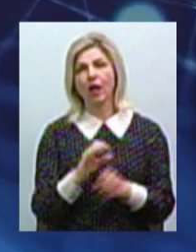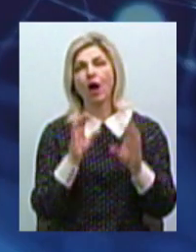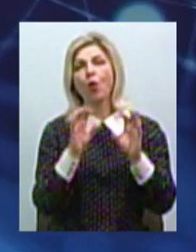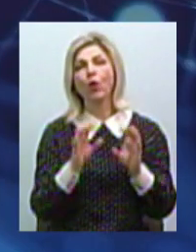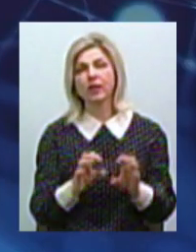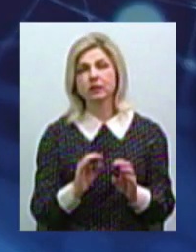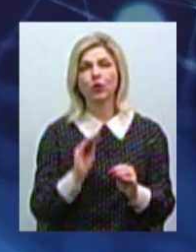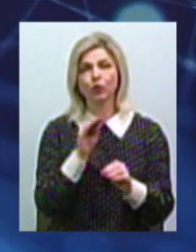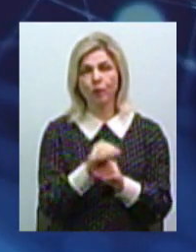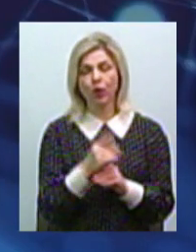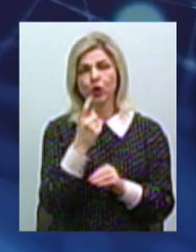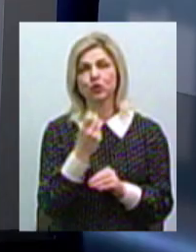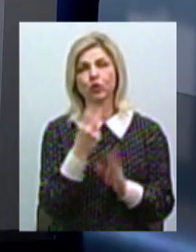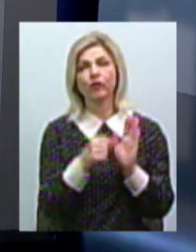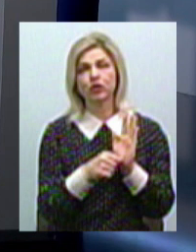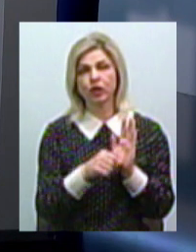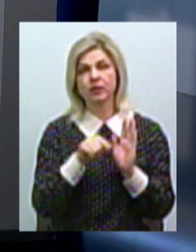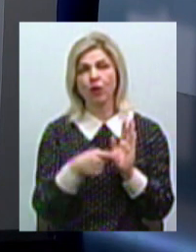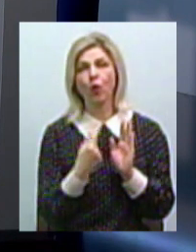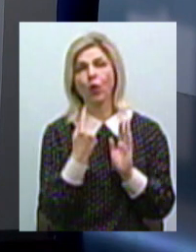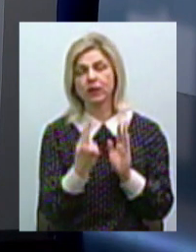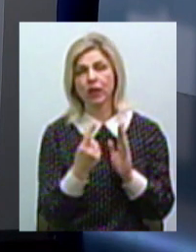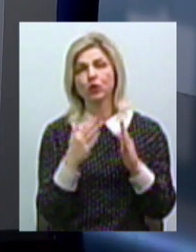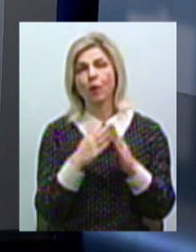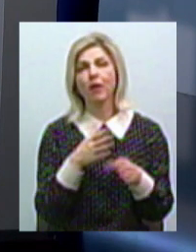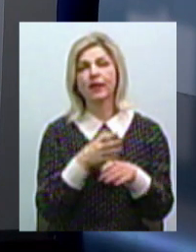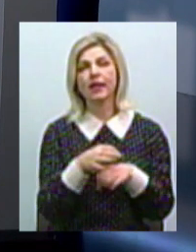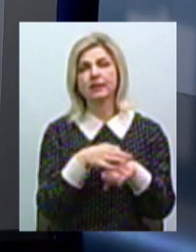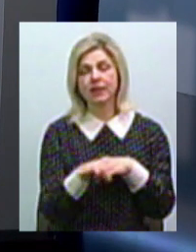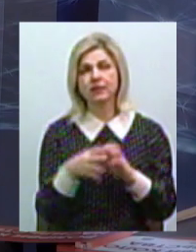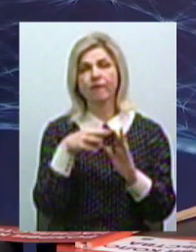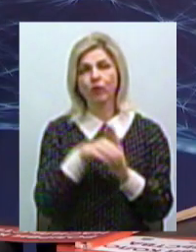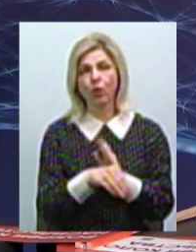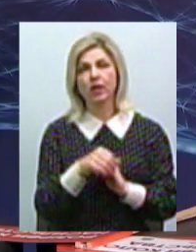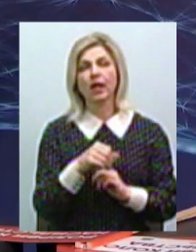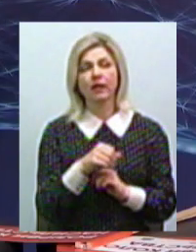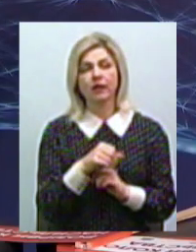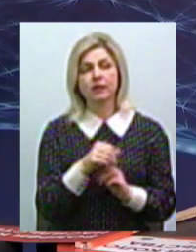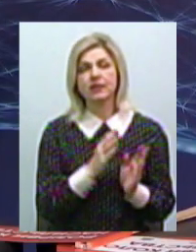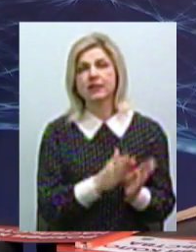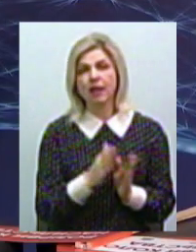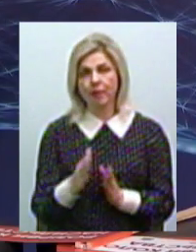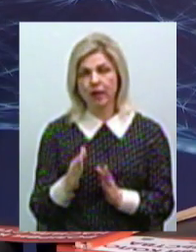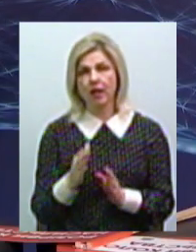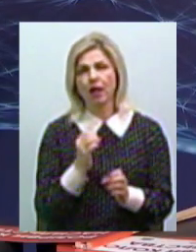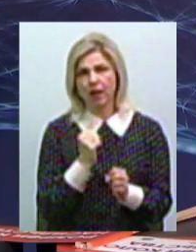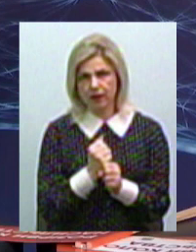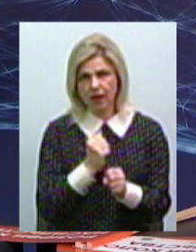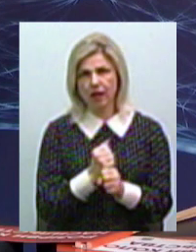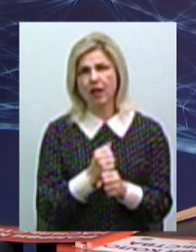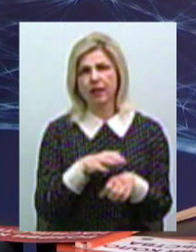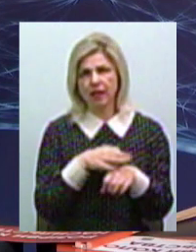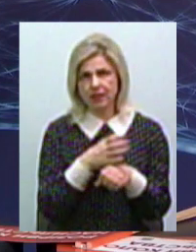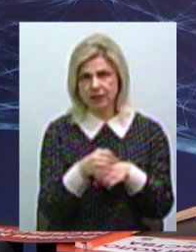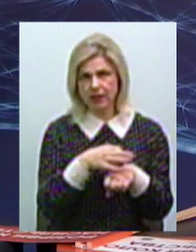доповнено статтею 126 позначкою 1 домашнього насильства, яка передбачає відповідальність саме за систематичне вчинення домашнього насильства, тобто це